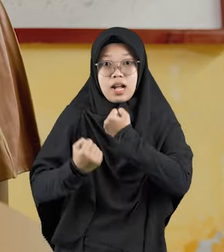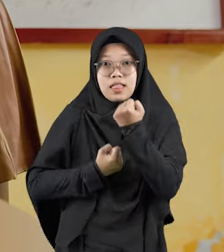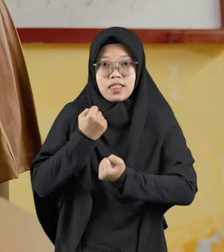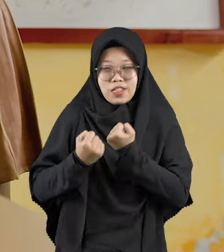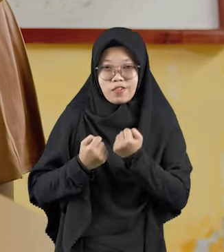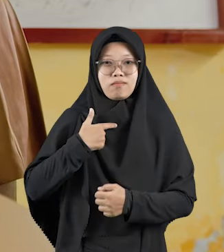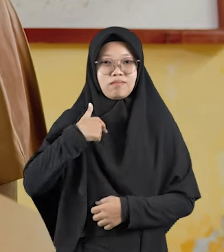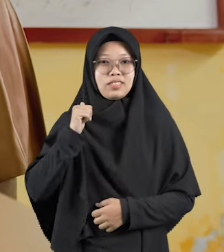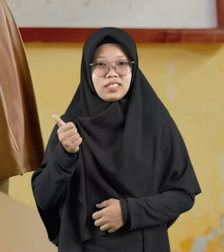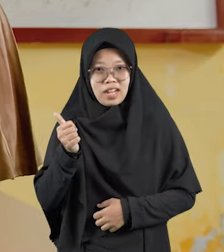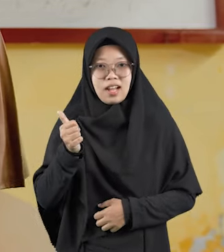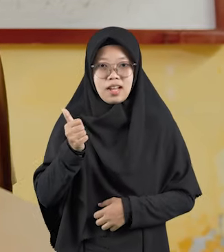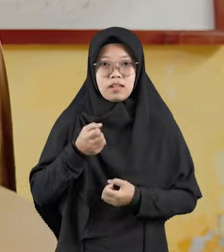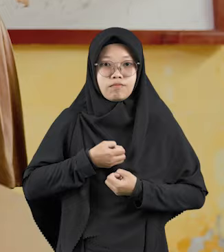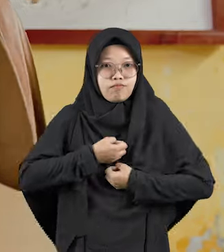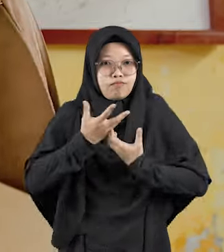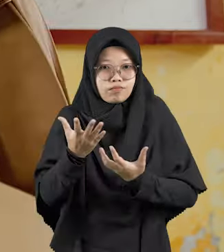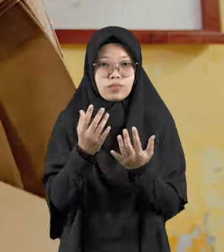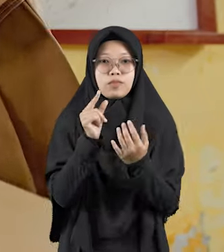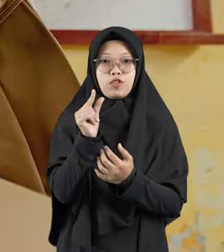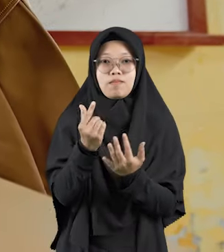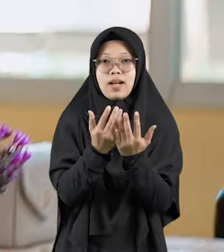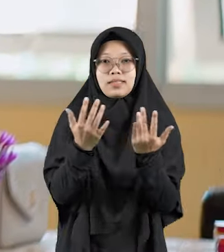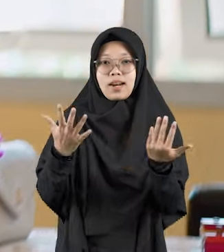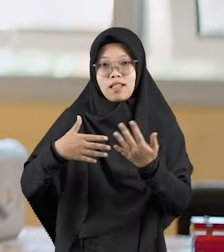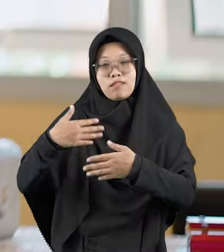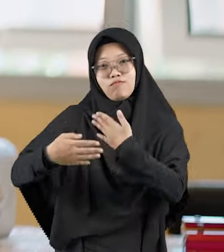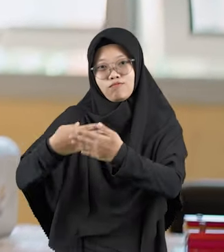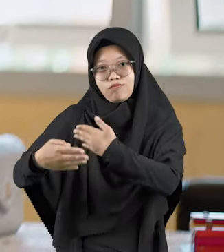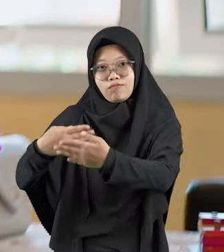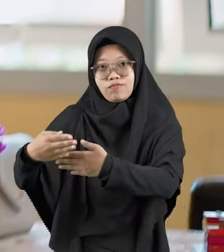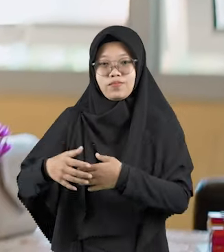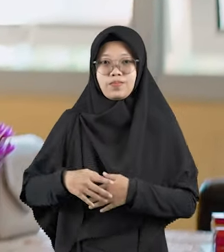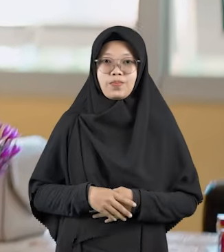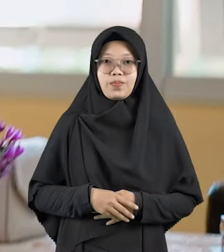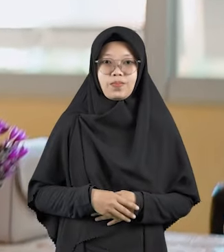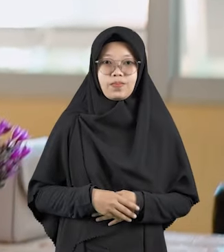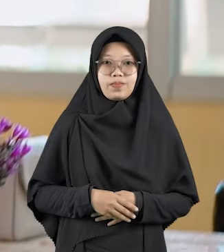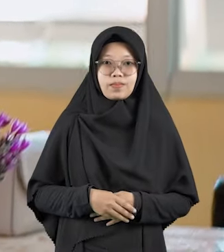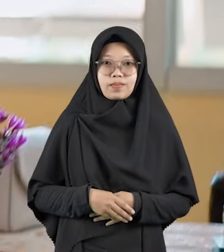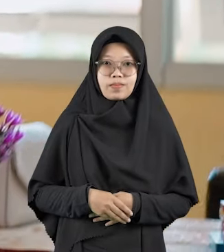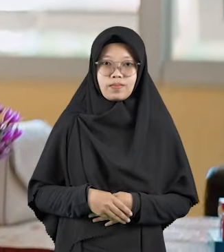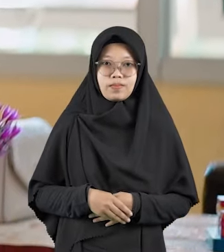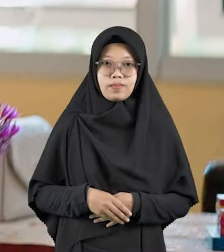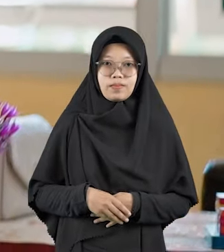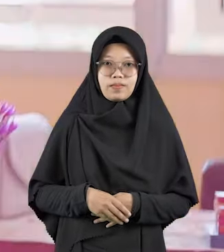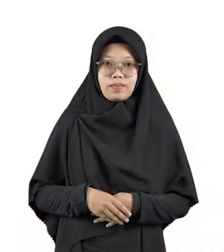inovasi, ia bisa terus aktif dan produktif serta berkontribusi untuk masyarakat.